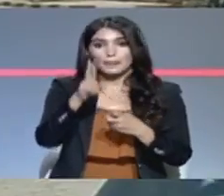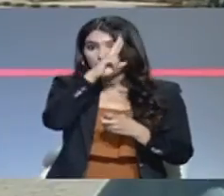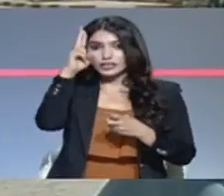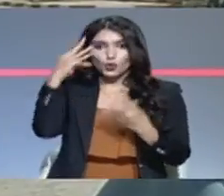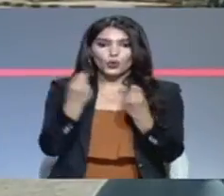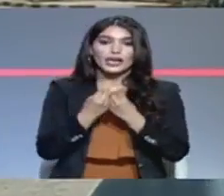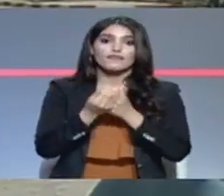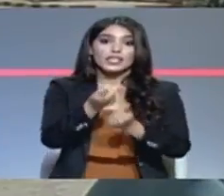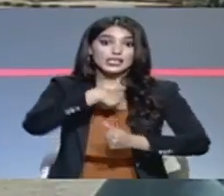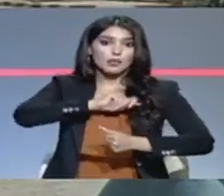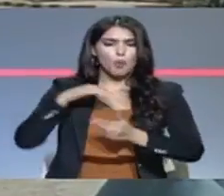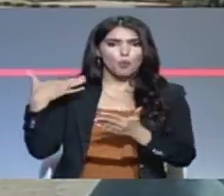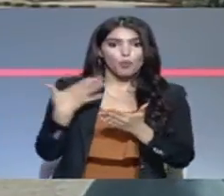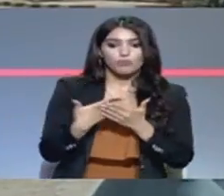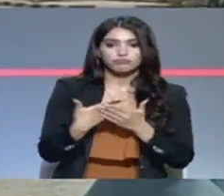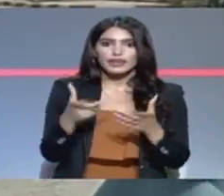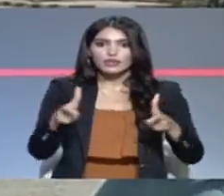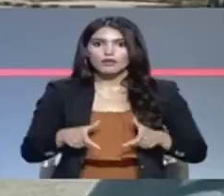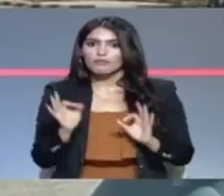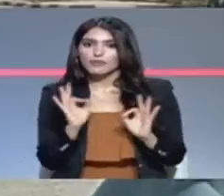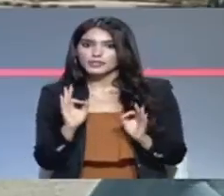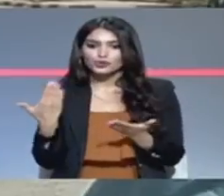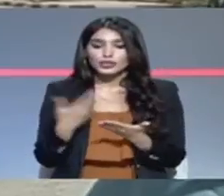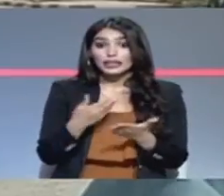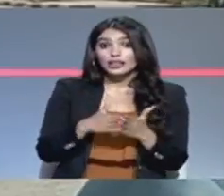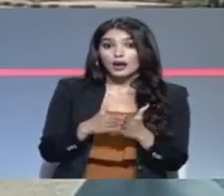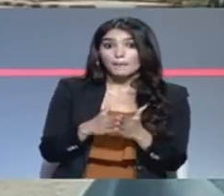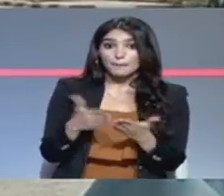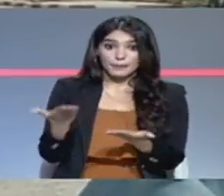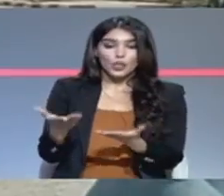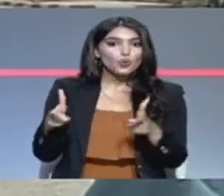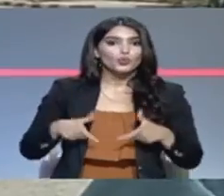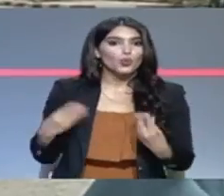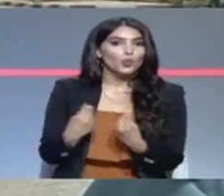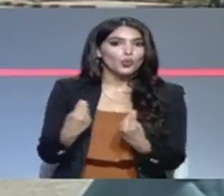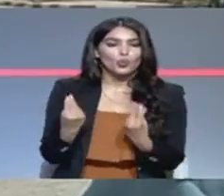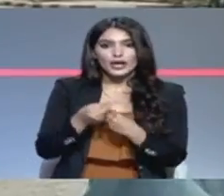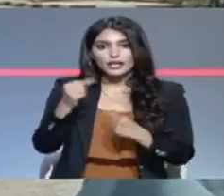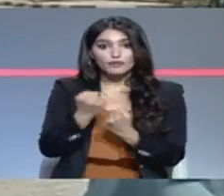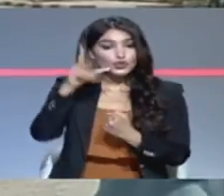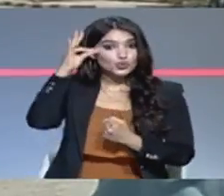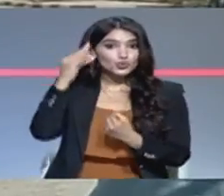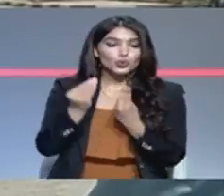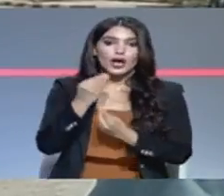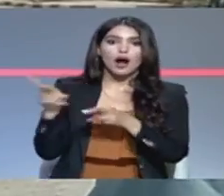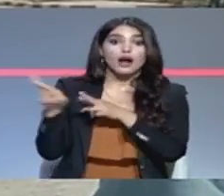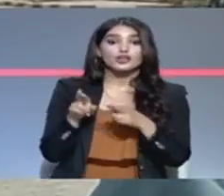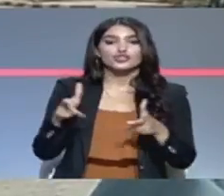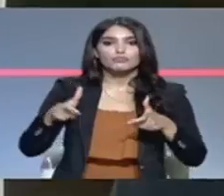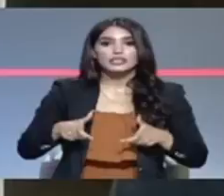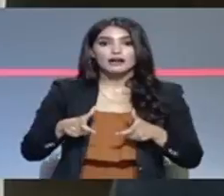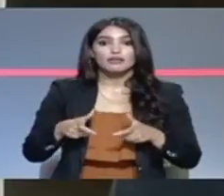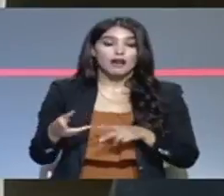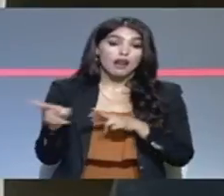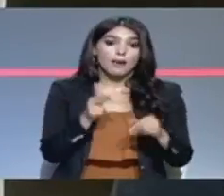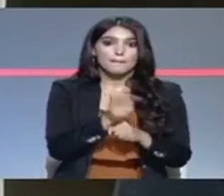منك الوقت هذاك ما رجعتش. حبينا احنا نطالبوا عنا حملة سواء في داخل تونس أو خارج تونس رجع الدرع قصور السفير.